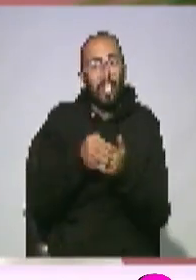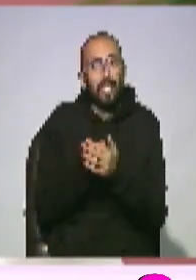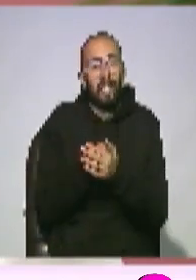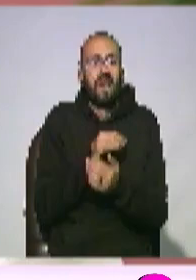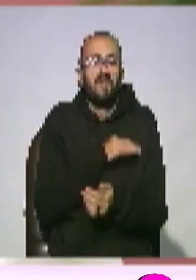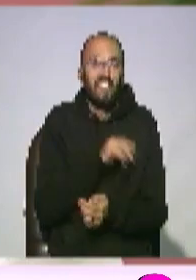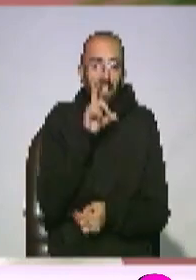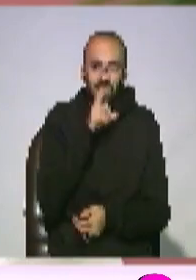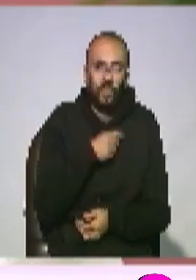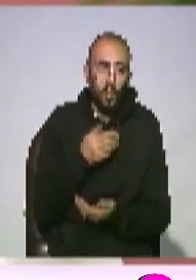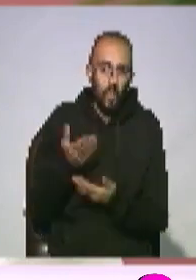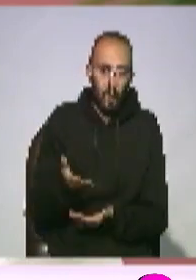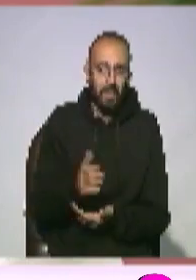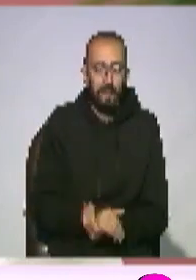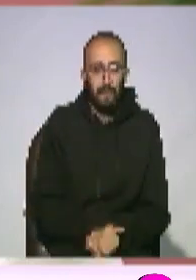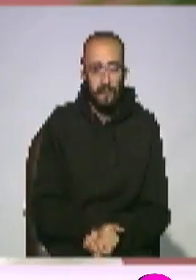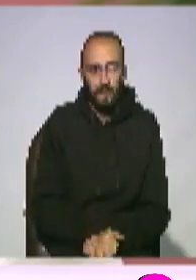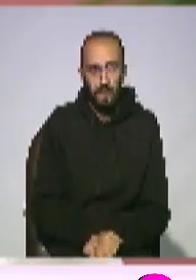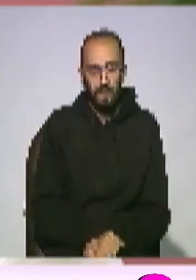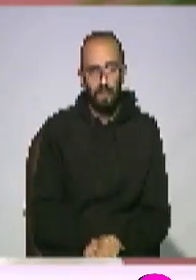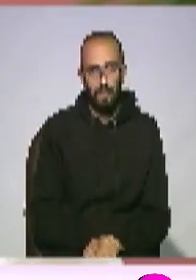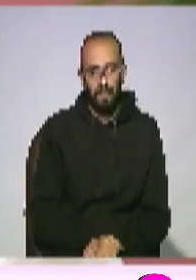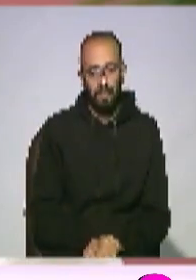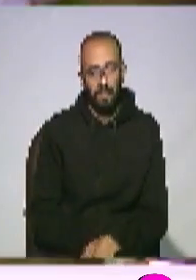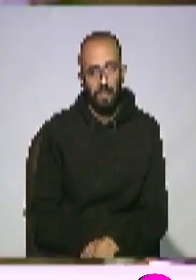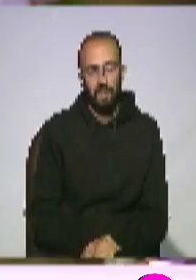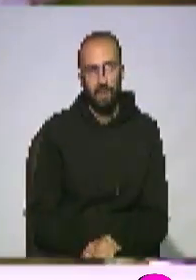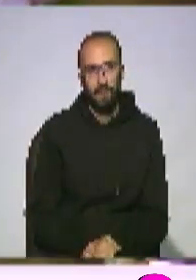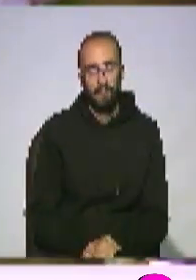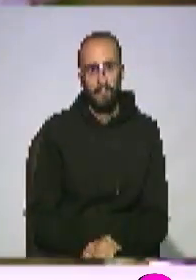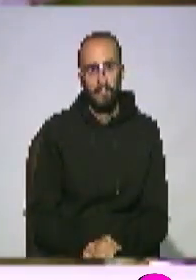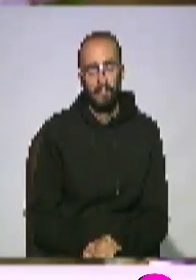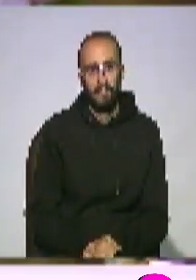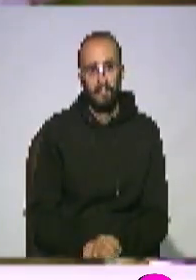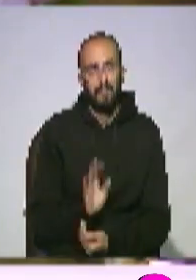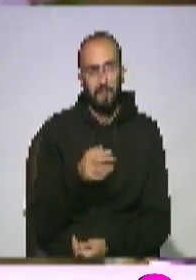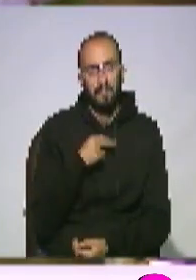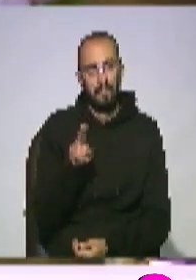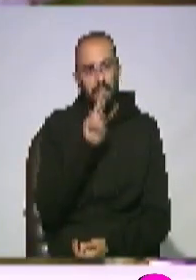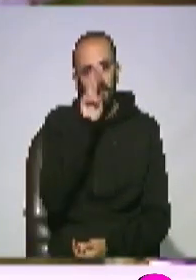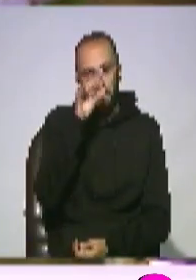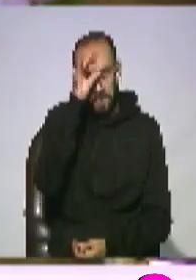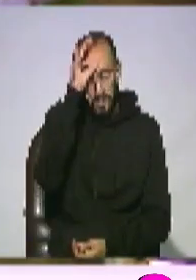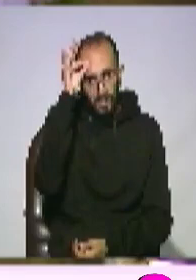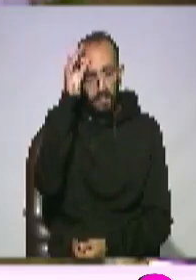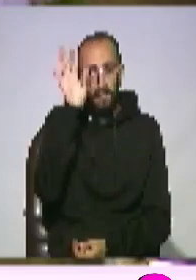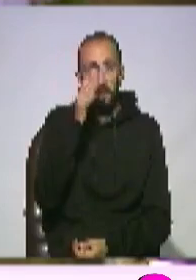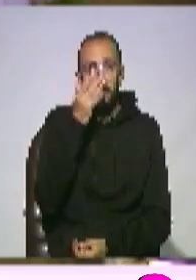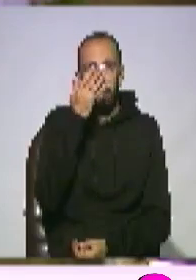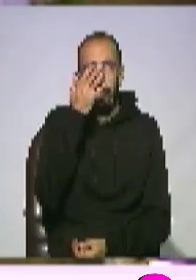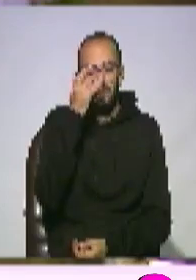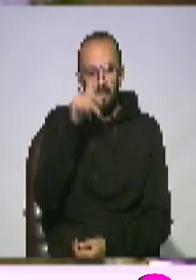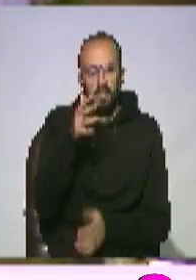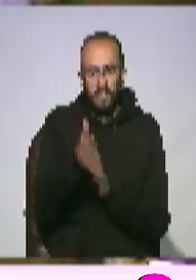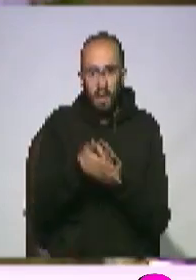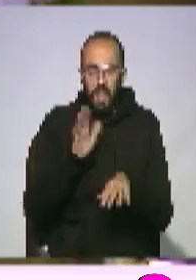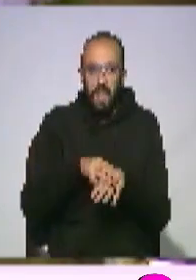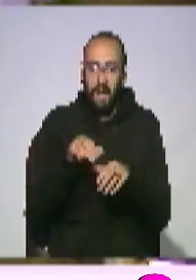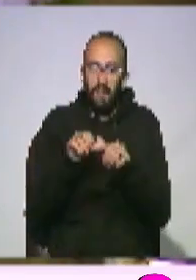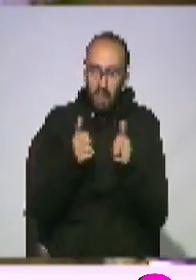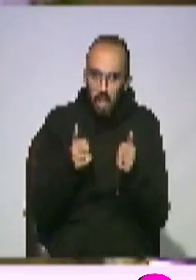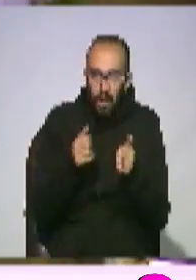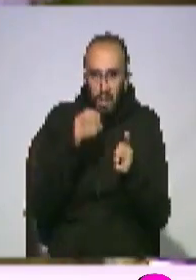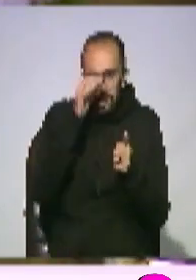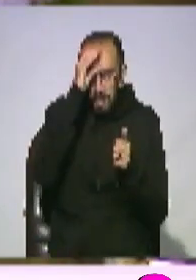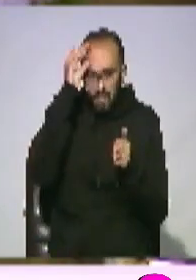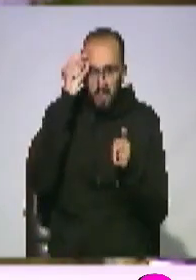وطنه، ينفع وطنه ومجتمعه. طيب دكتور، دلوقتي مثلا لو في، يعني احنا بما اننا بنتكلم عن الانفصال وغياب